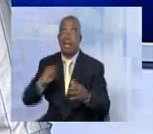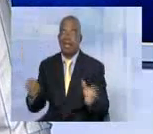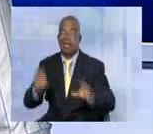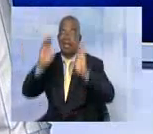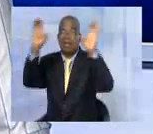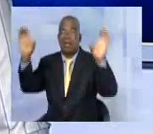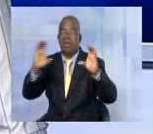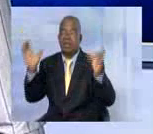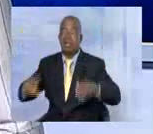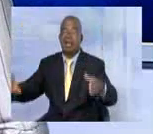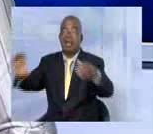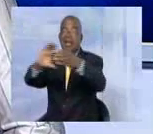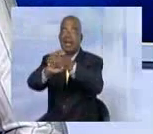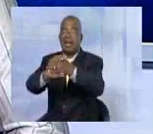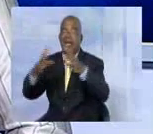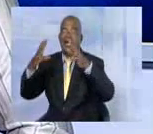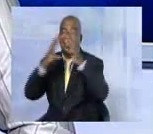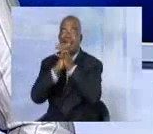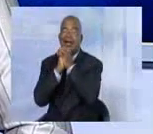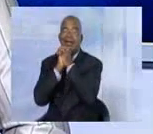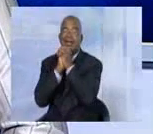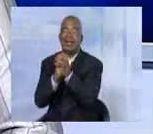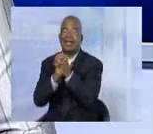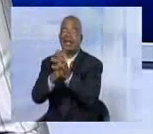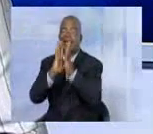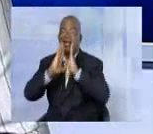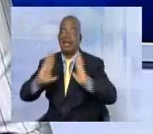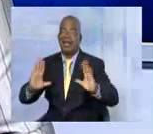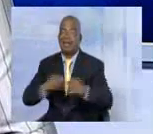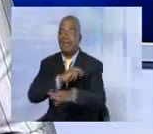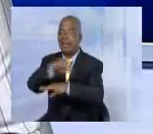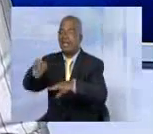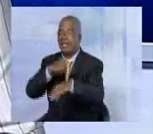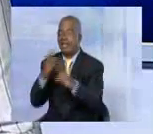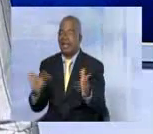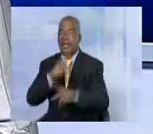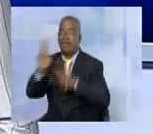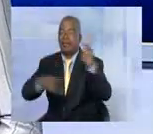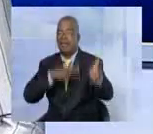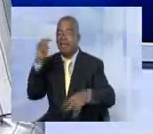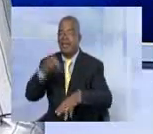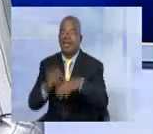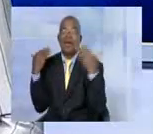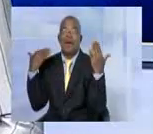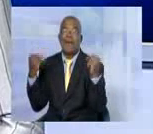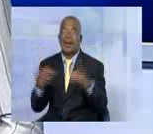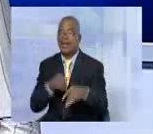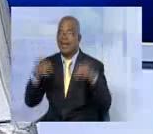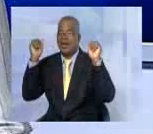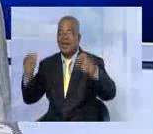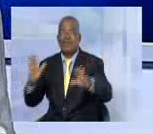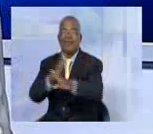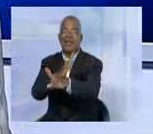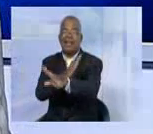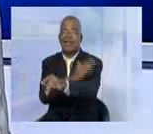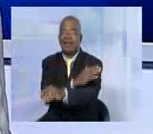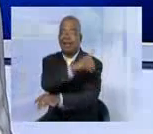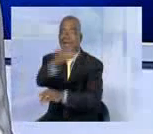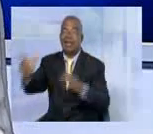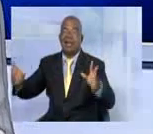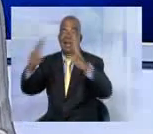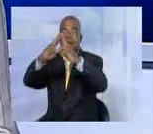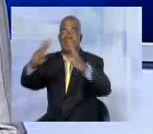célébration de la réconciliation et de la paix nationale. La paix retrouvée, les populations peuvent se consacrer au développement de leur